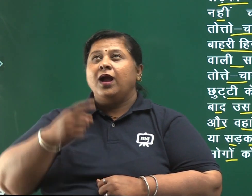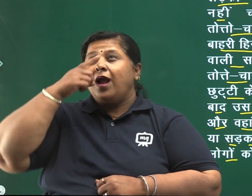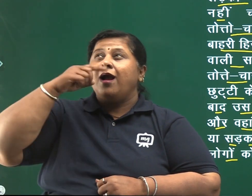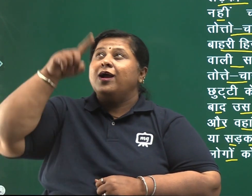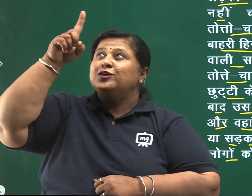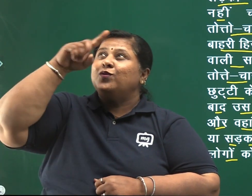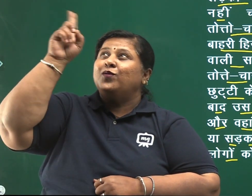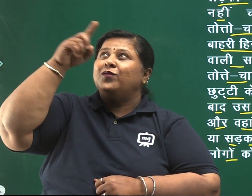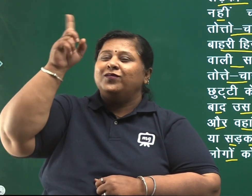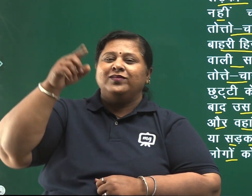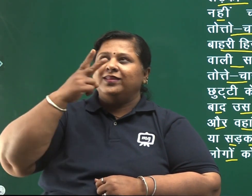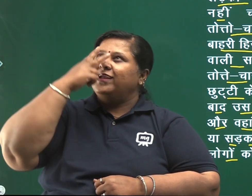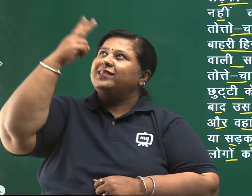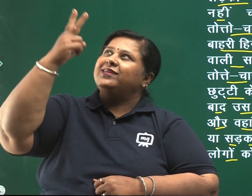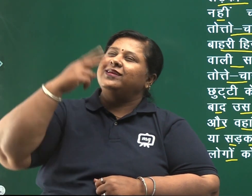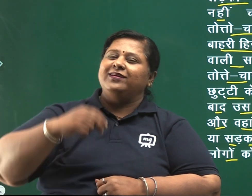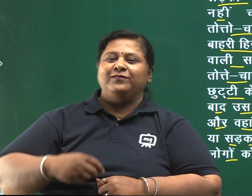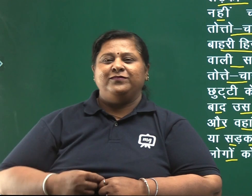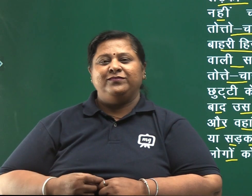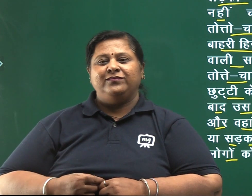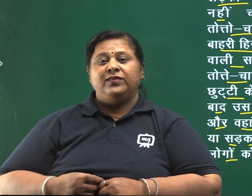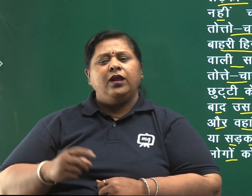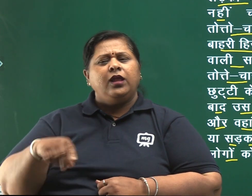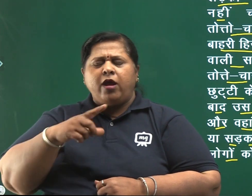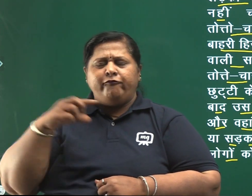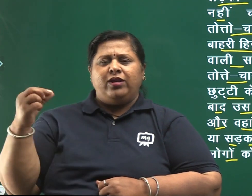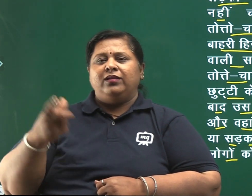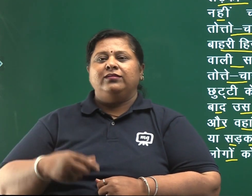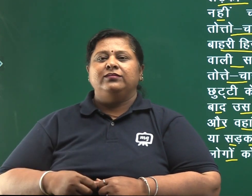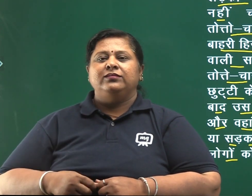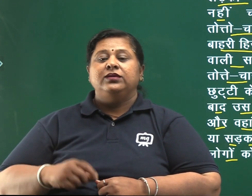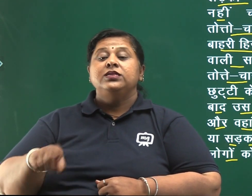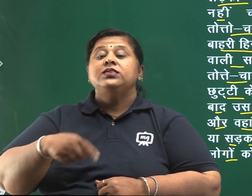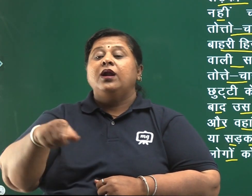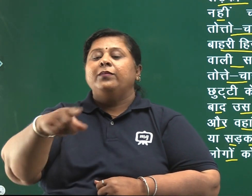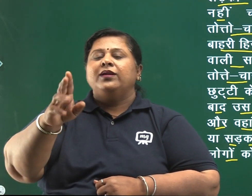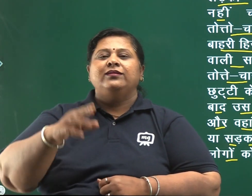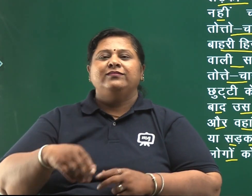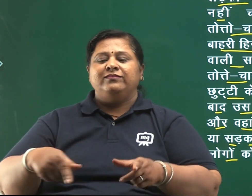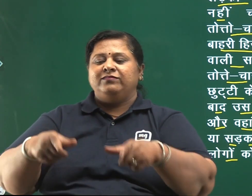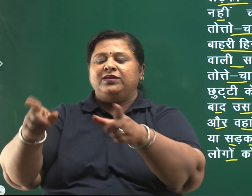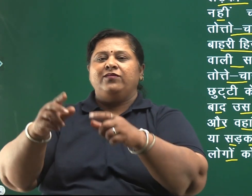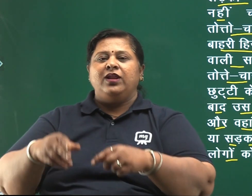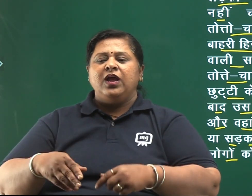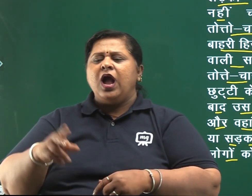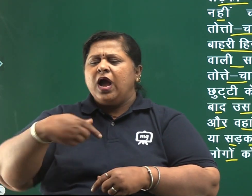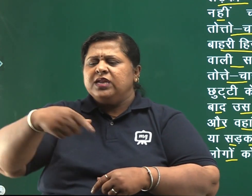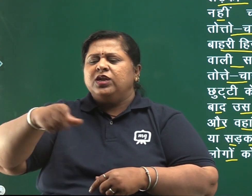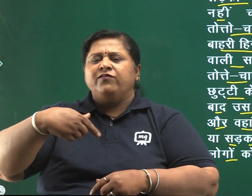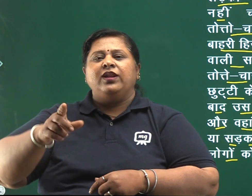आकाश को देखती रहती थी या फिर सड़क पर आने जाने